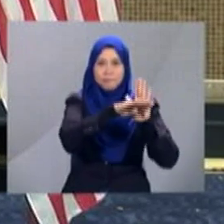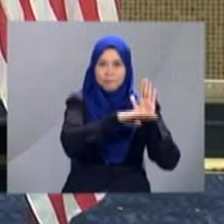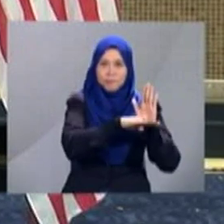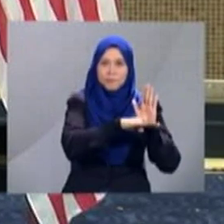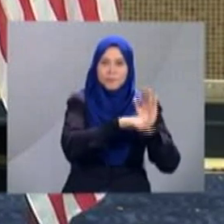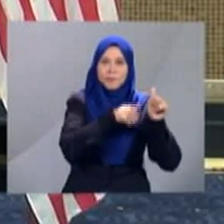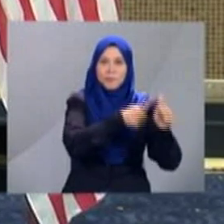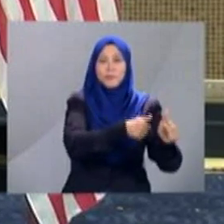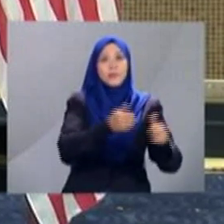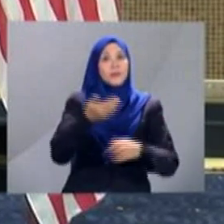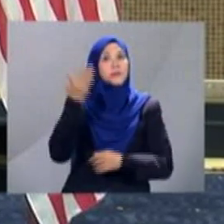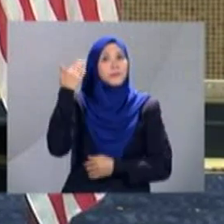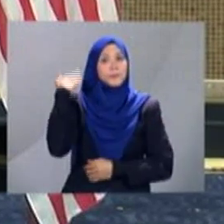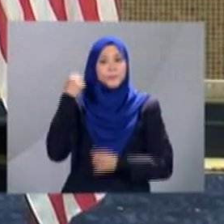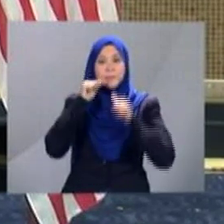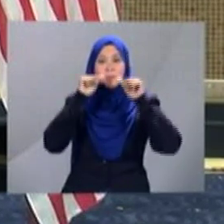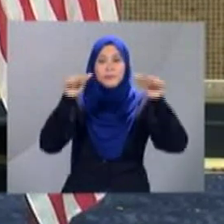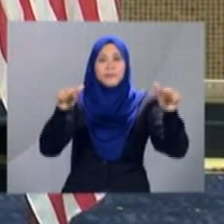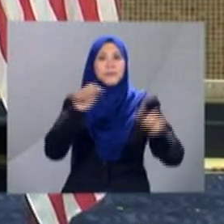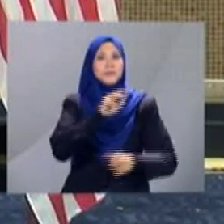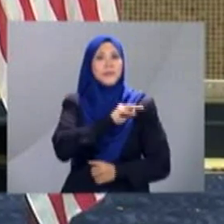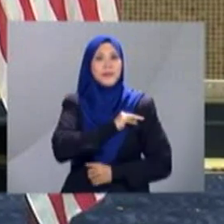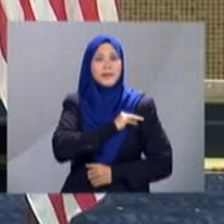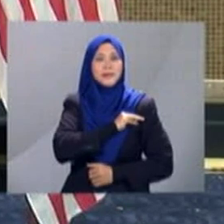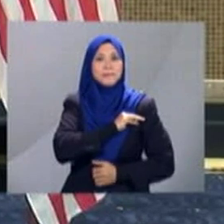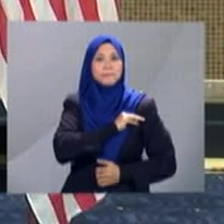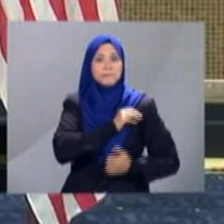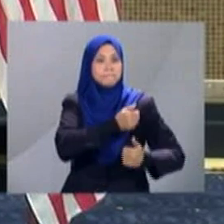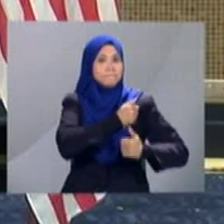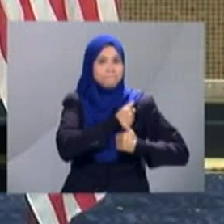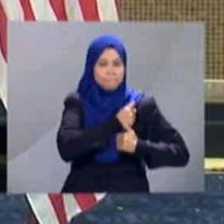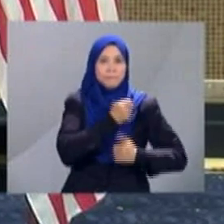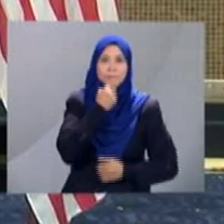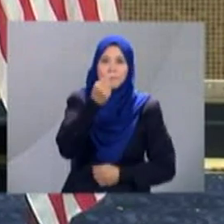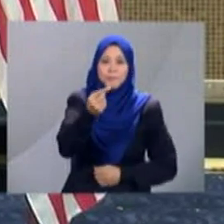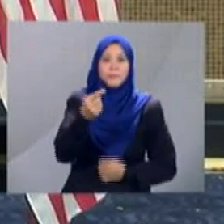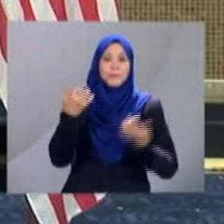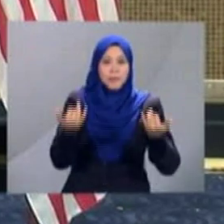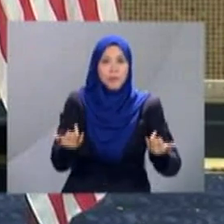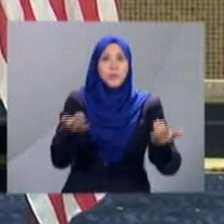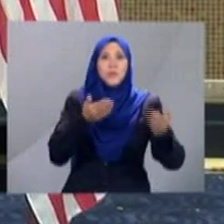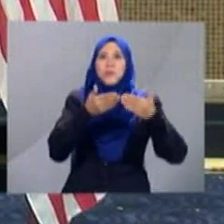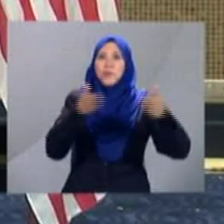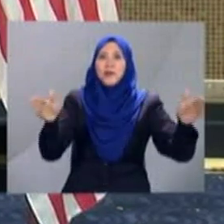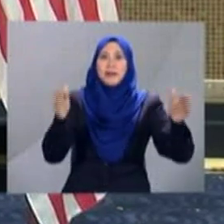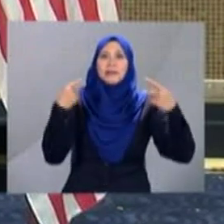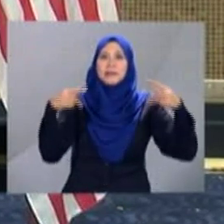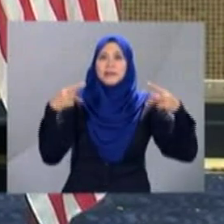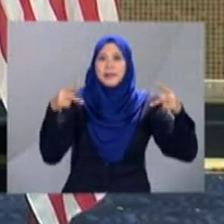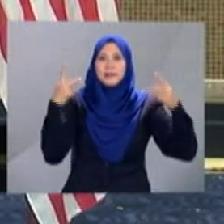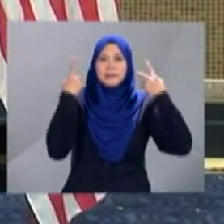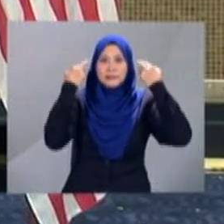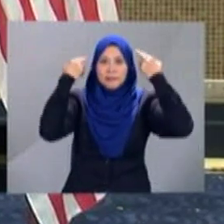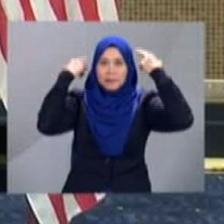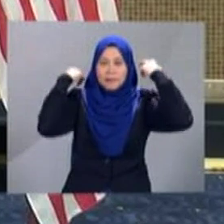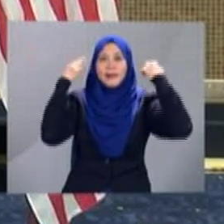telah diumumkan oleh Yang Berhormat Menteri Kanan Pertahanan, perkhidmatan gunting rambut dan salon akan